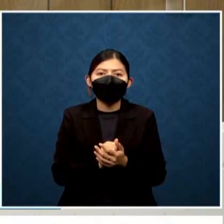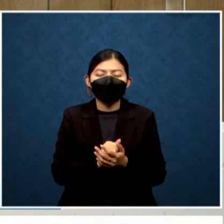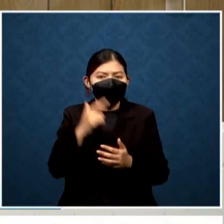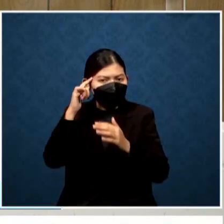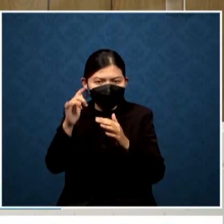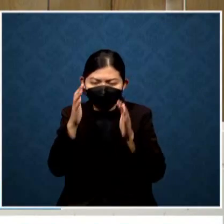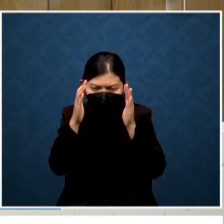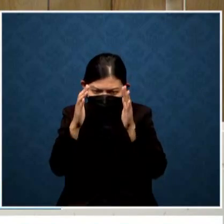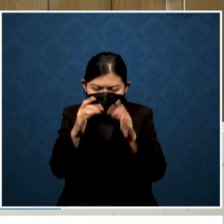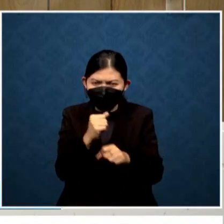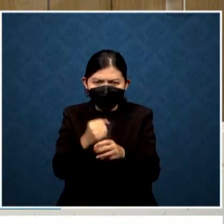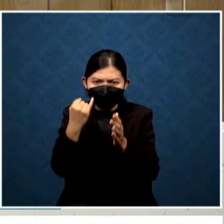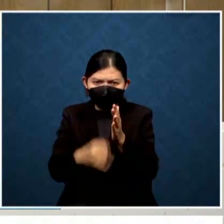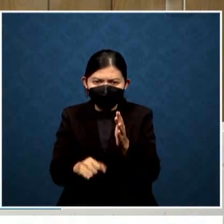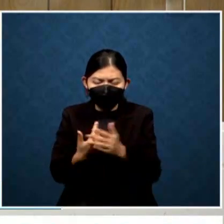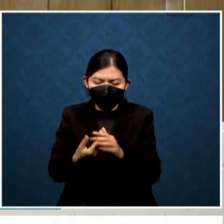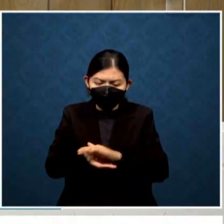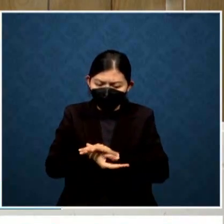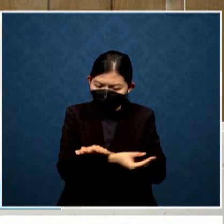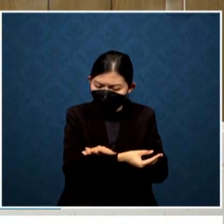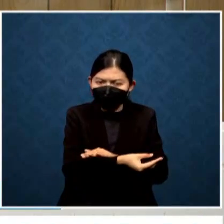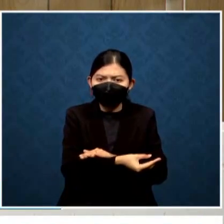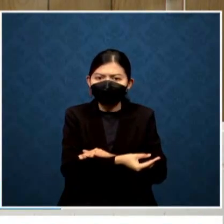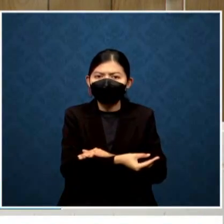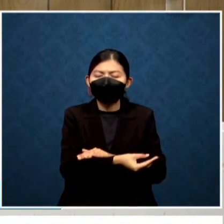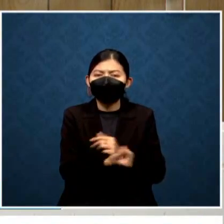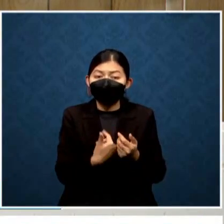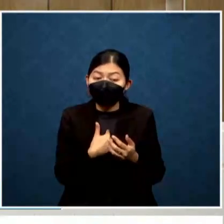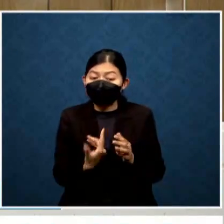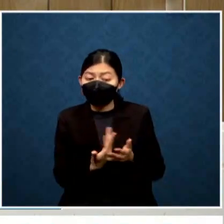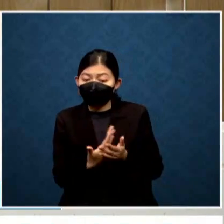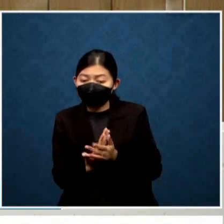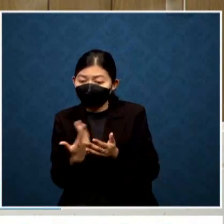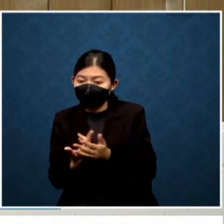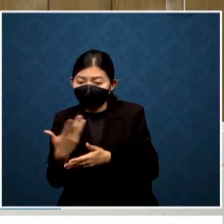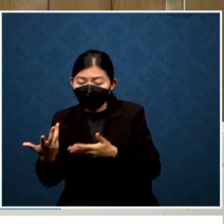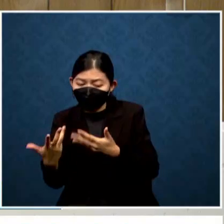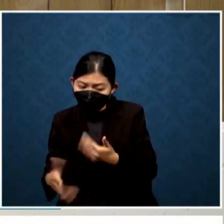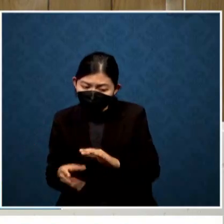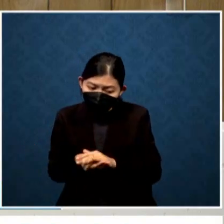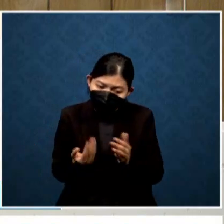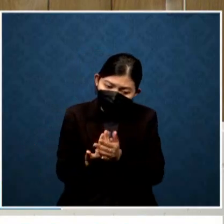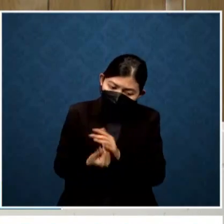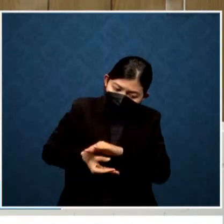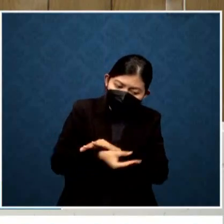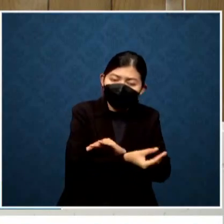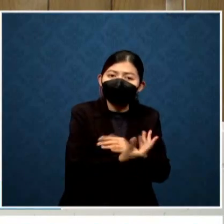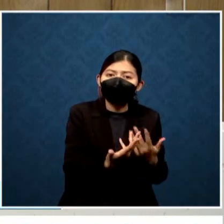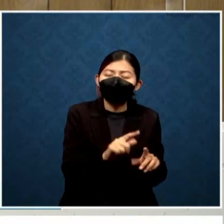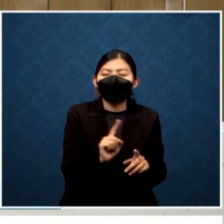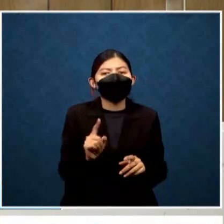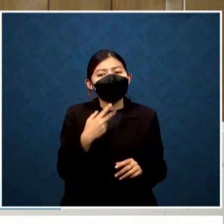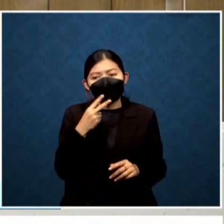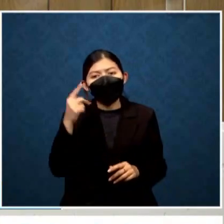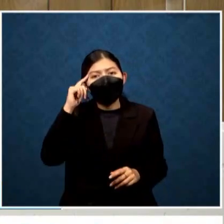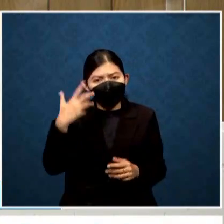ที่จะทําผิดคือคอร์รัปชันมีผลประโยชน์หรือมีส่วนได้ส่วนเสียหรือว่าปล่อยให้เขาทําอย่างใดอย่างหนึ่งนั่นอัน